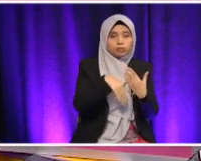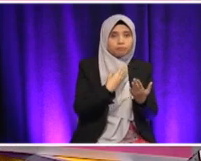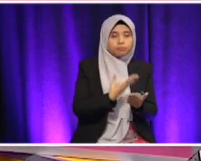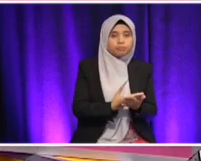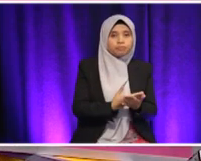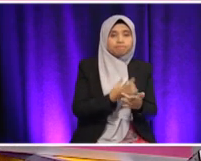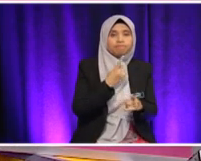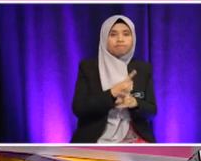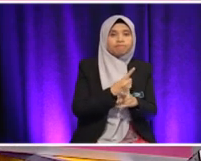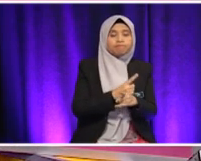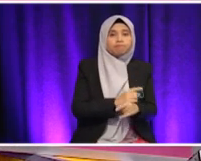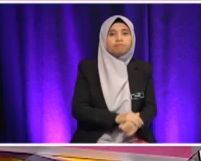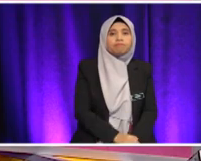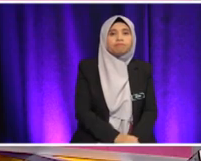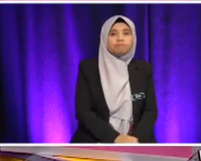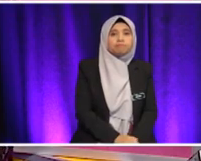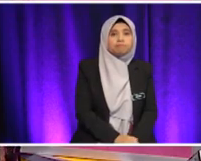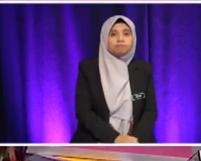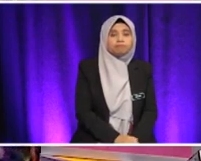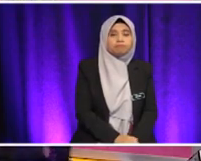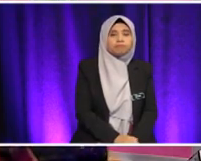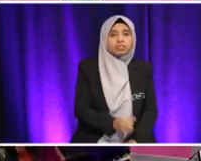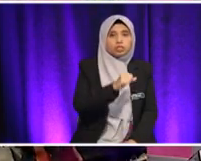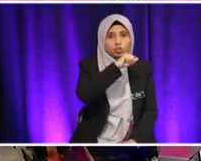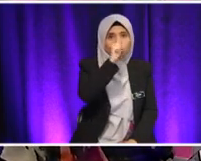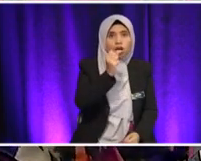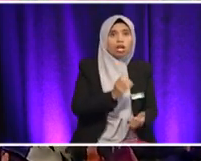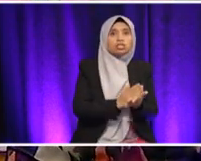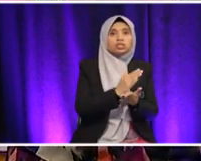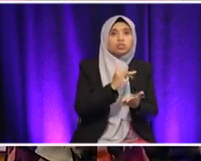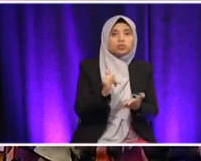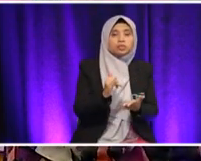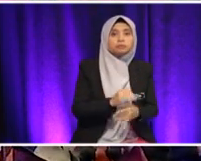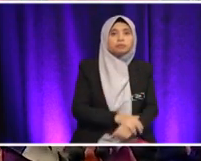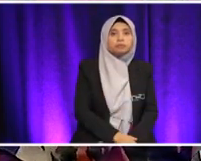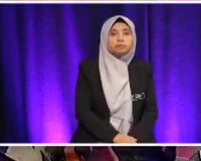betul oke kita beralih ke soal dan seterusnya